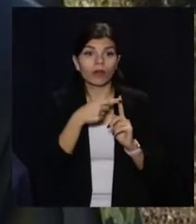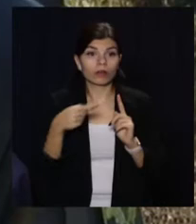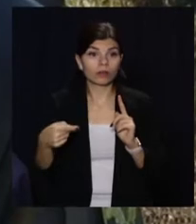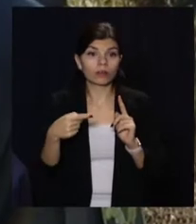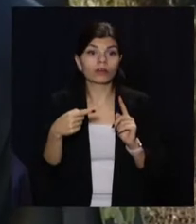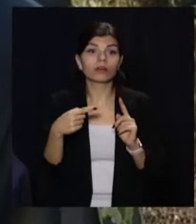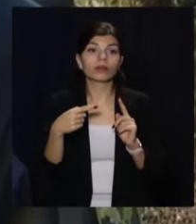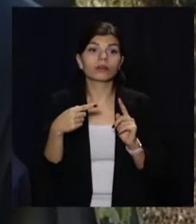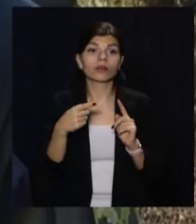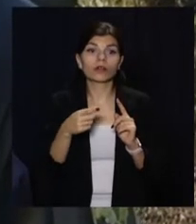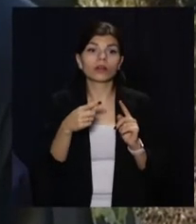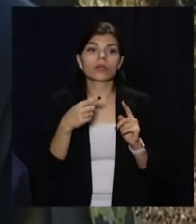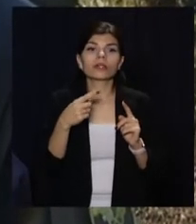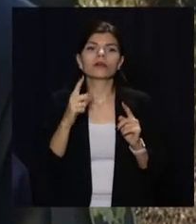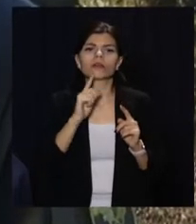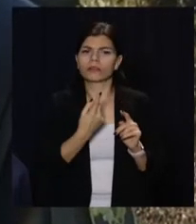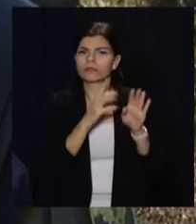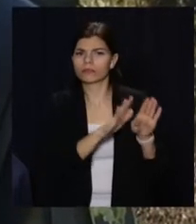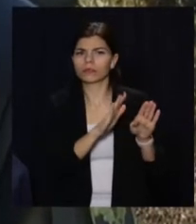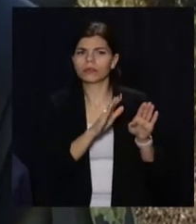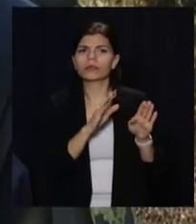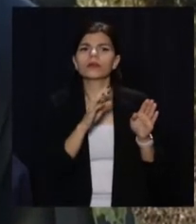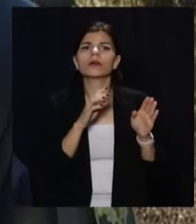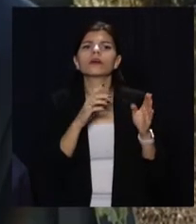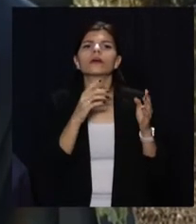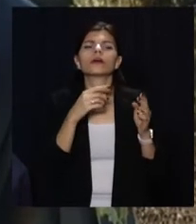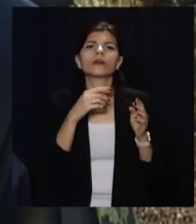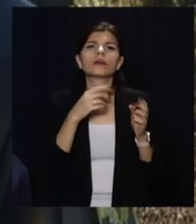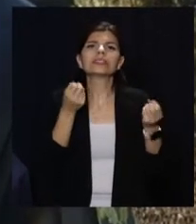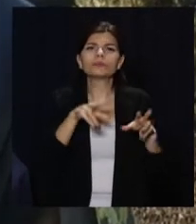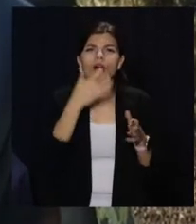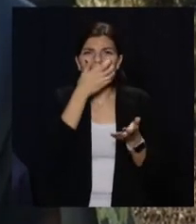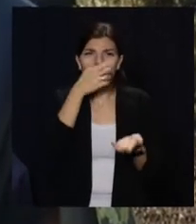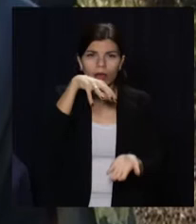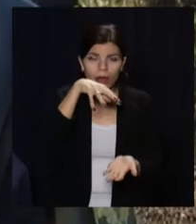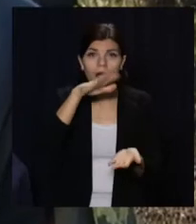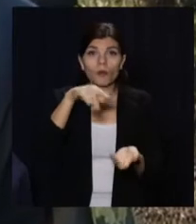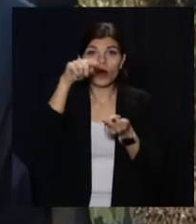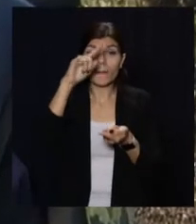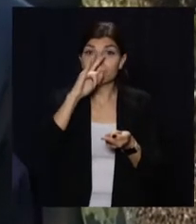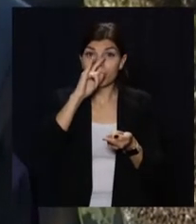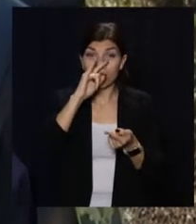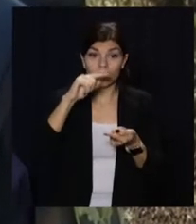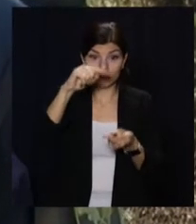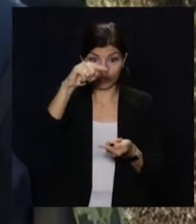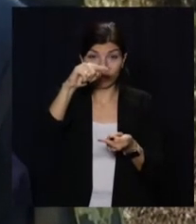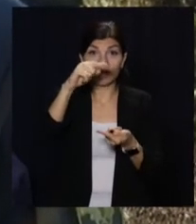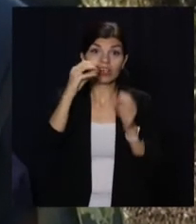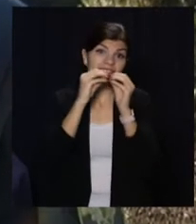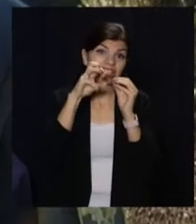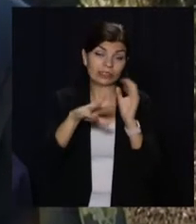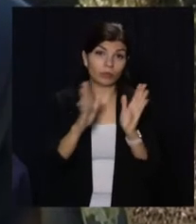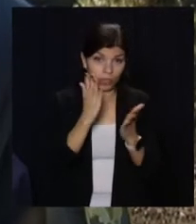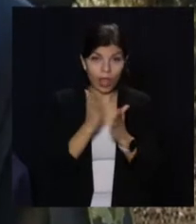знаходиться в шкільному відділенні, набирає необхідну висоту 10-15 см. Після цього висаджується на плантації новорічних